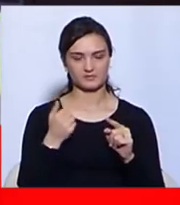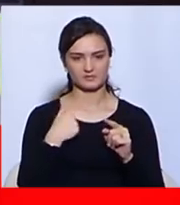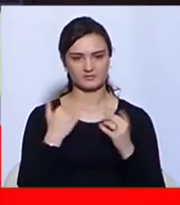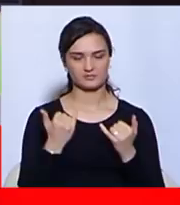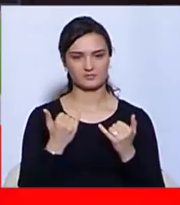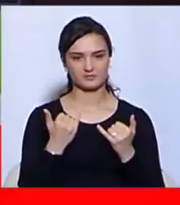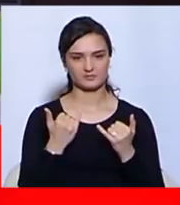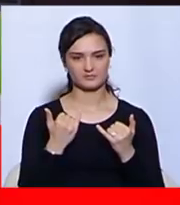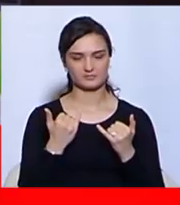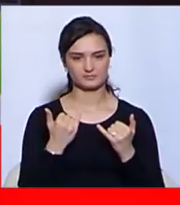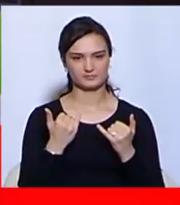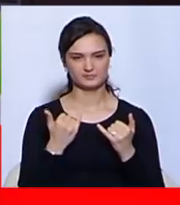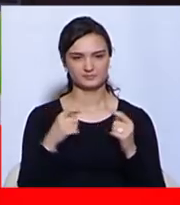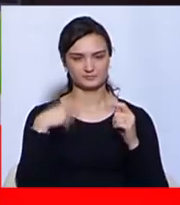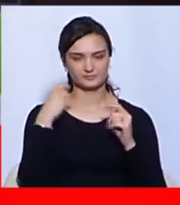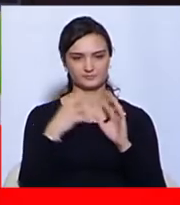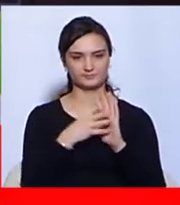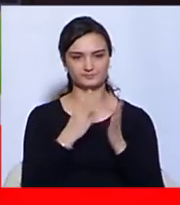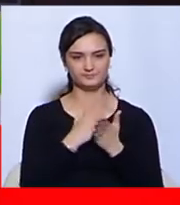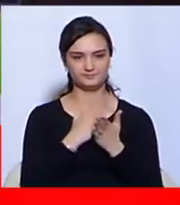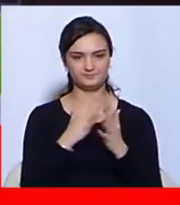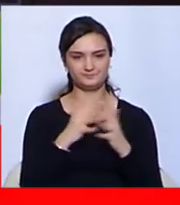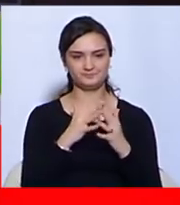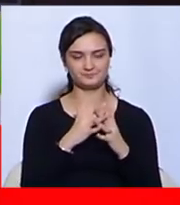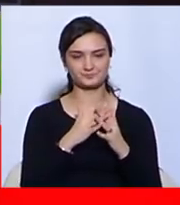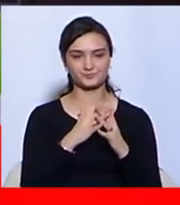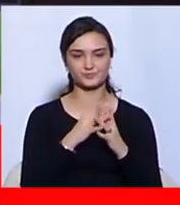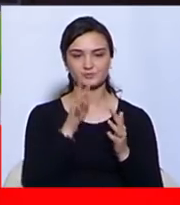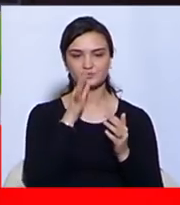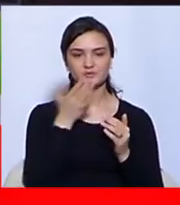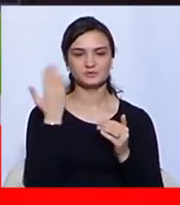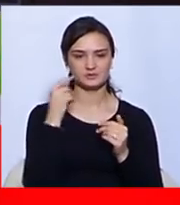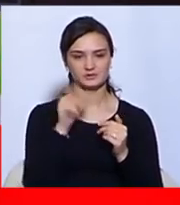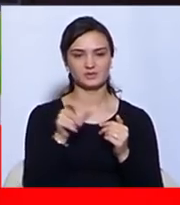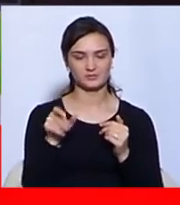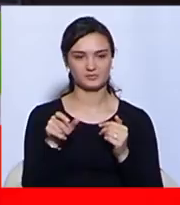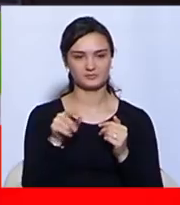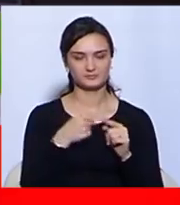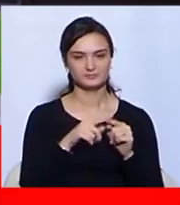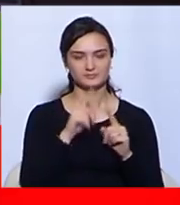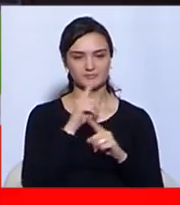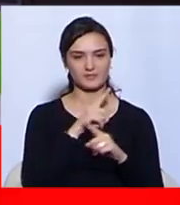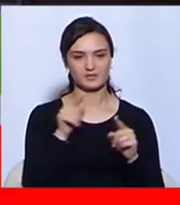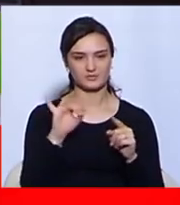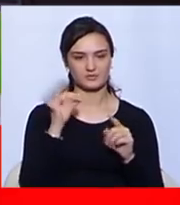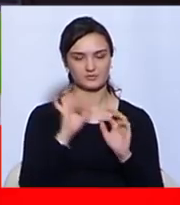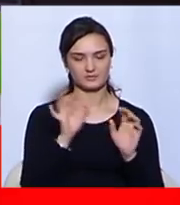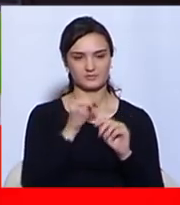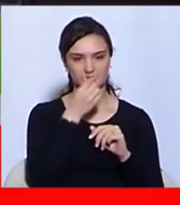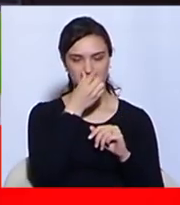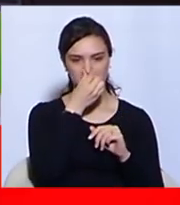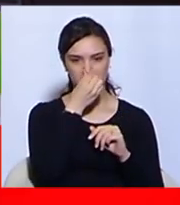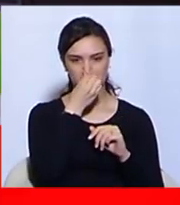ახლა რუბრიკა გვაქვს ომის თაობა, რომელიც განსაკუთრებულ ისტორიებს